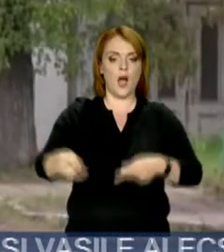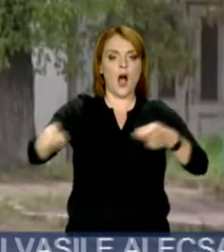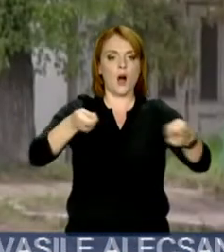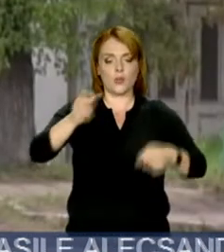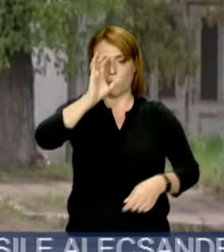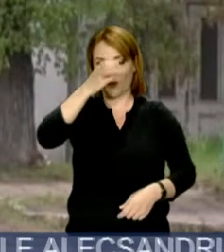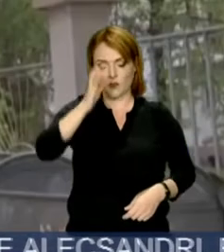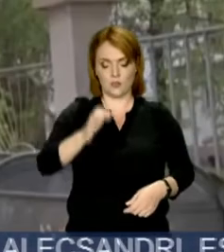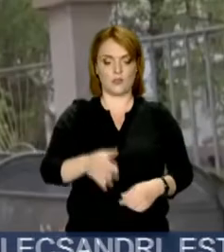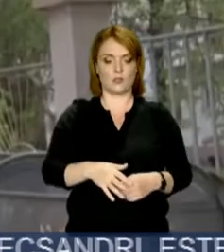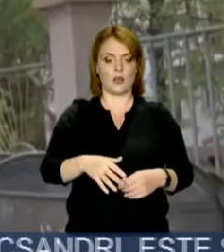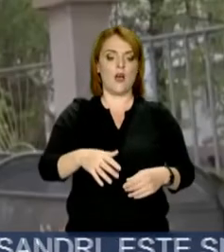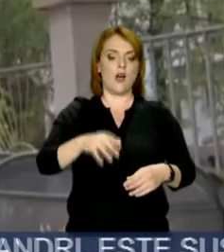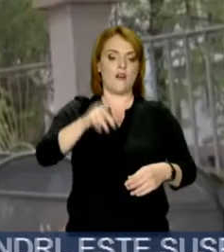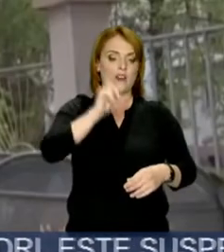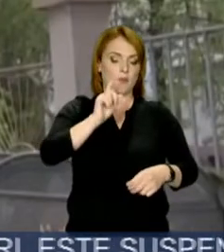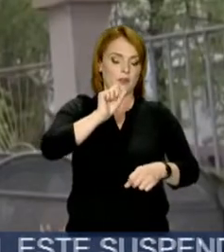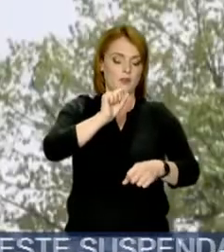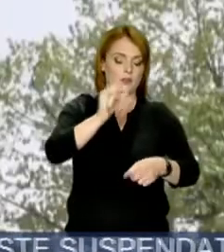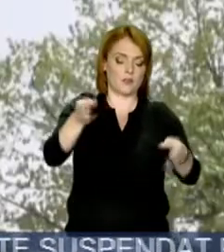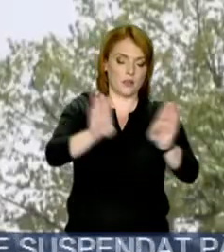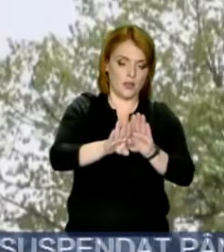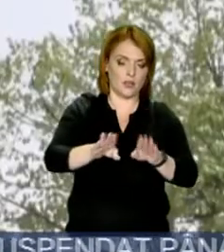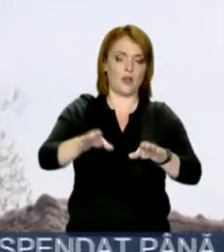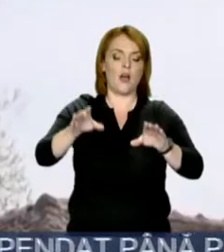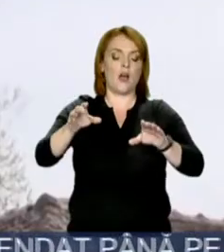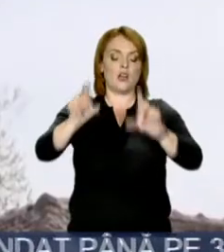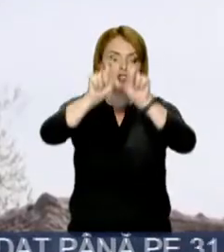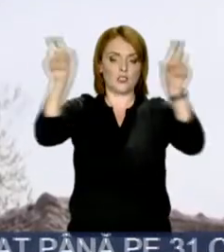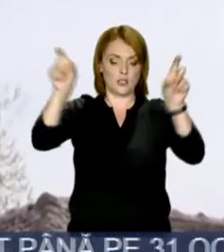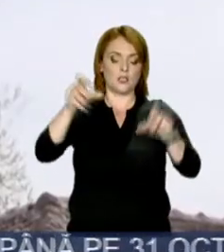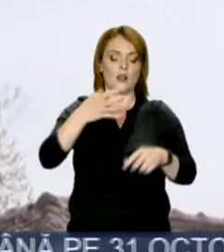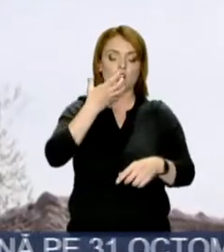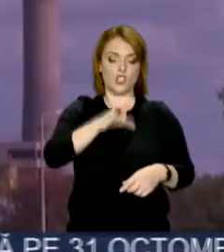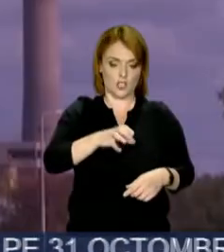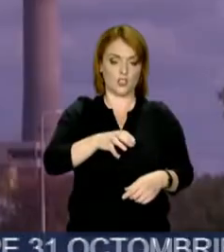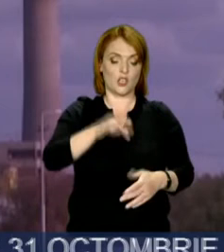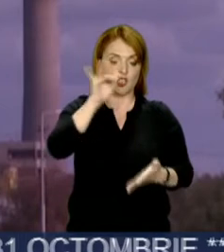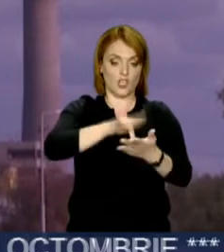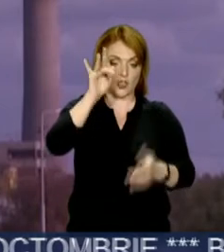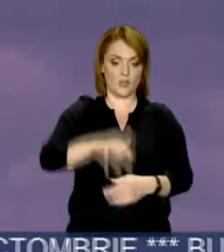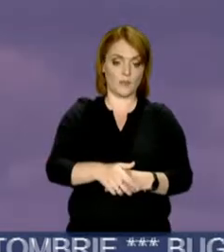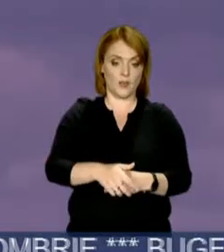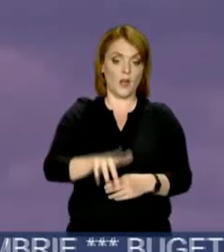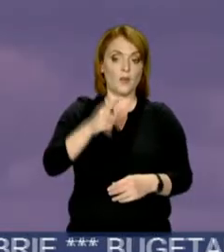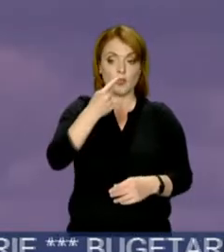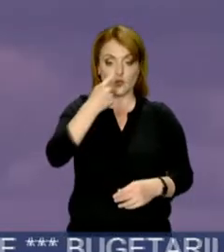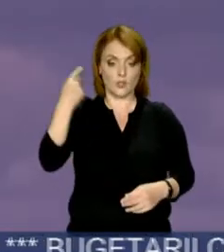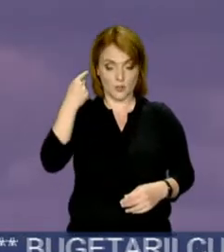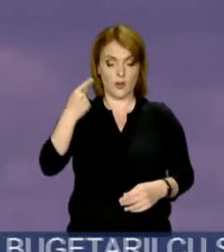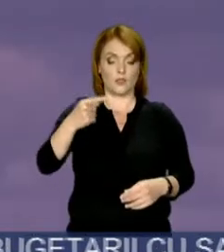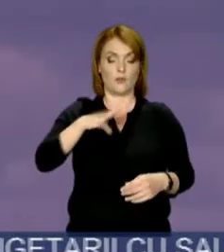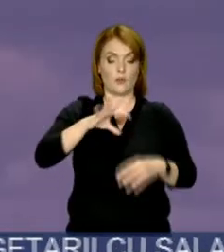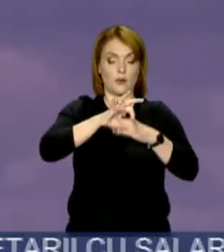Autoritățile bulgare au dispus suspendarea activității centralei termice Marița 3 din apropierea orașului Dimitrovgrad, după ce recentele evaluări